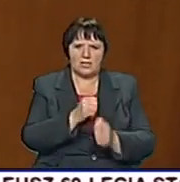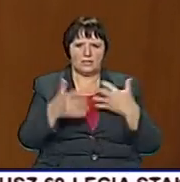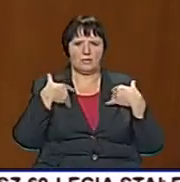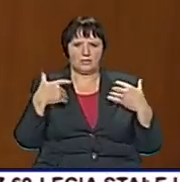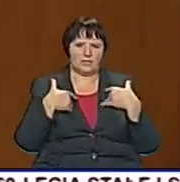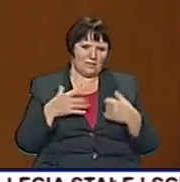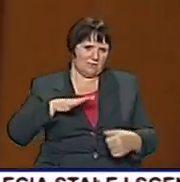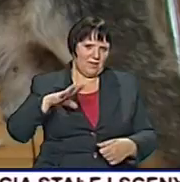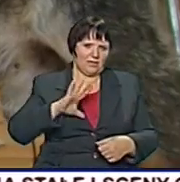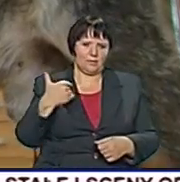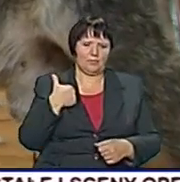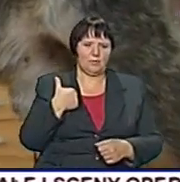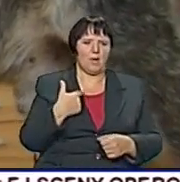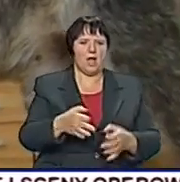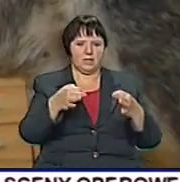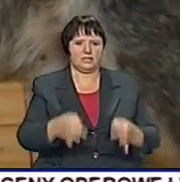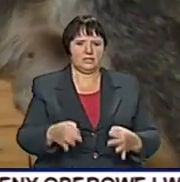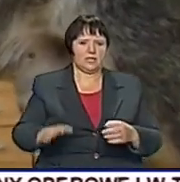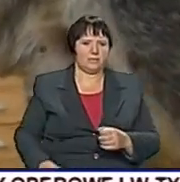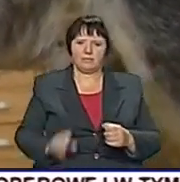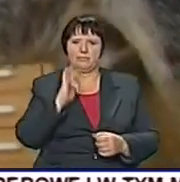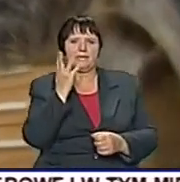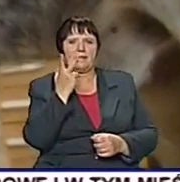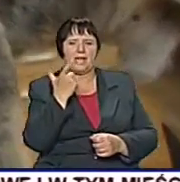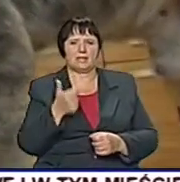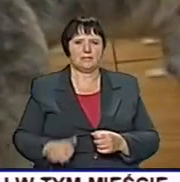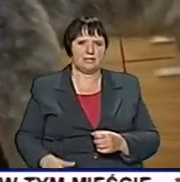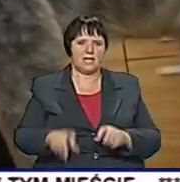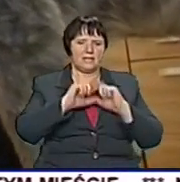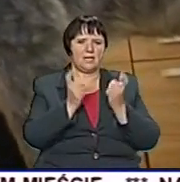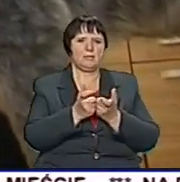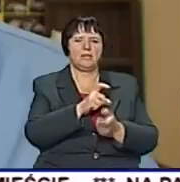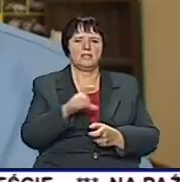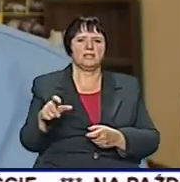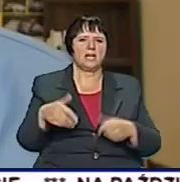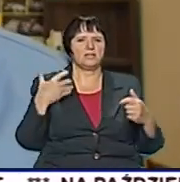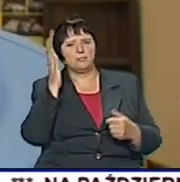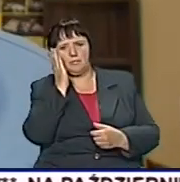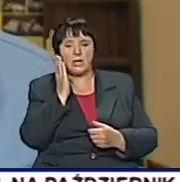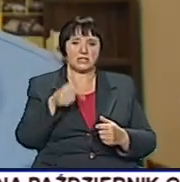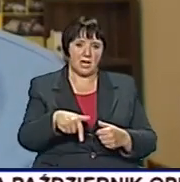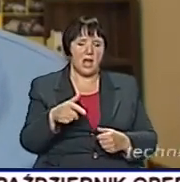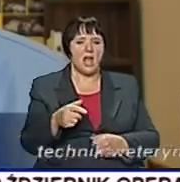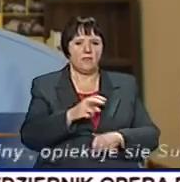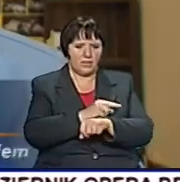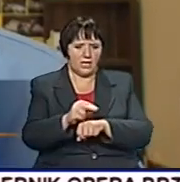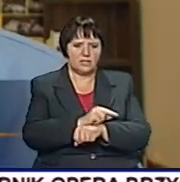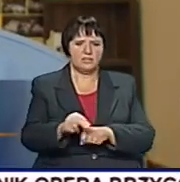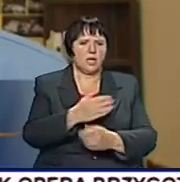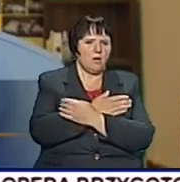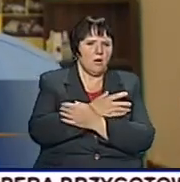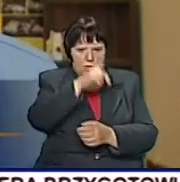widać opłacało się. Pan Sułek jest dziś po prostu pięknym psem. Wciąż mieszka w lecznicy. Bardzo kocha ludzi, mimo tego, co ludzie mu